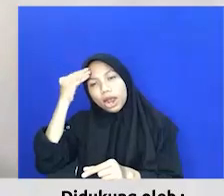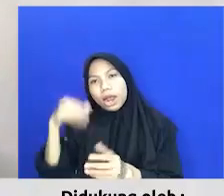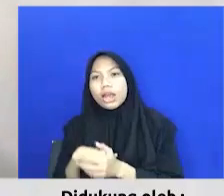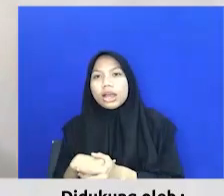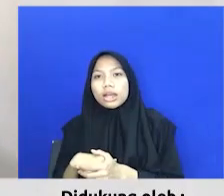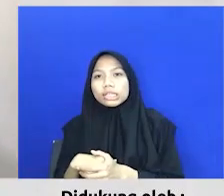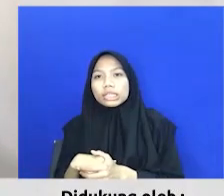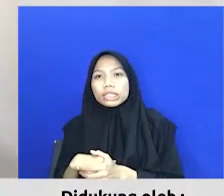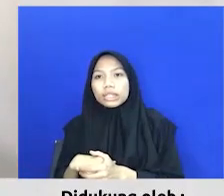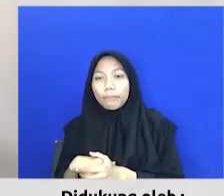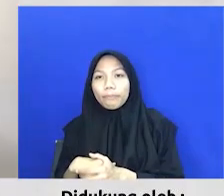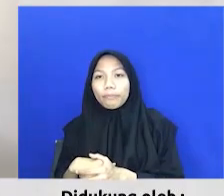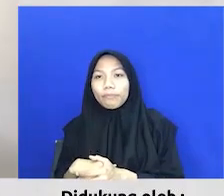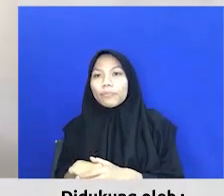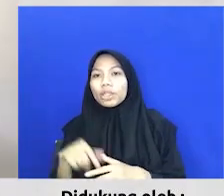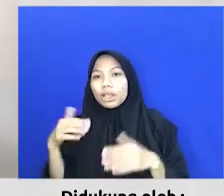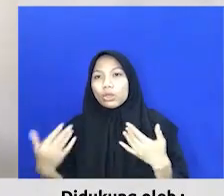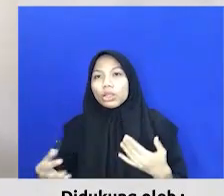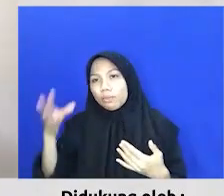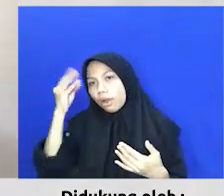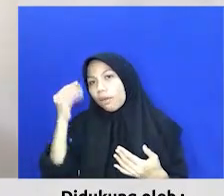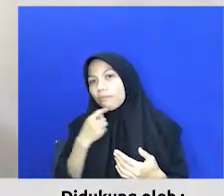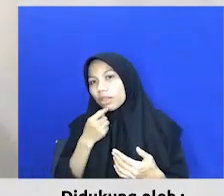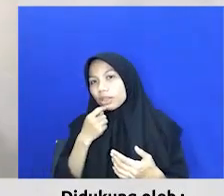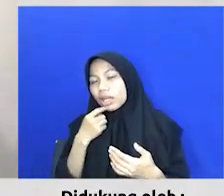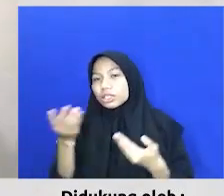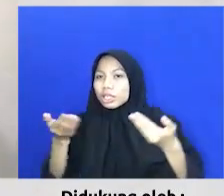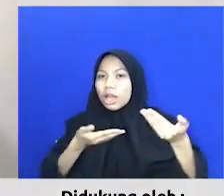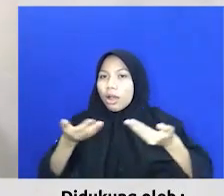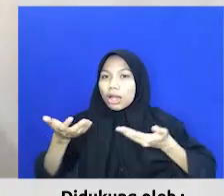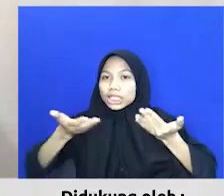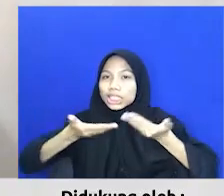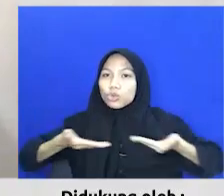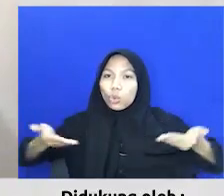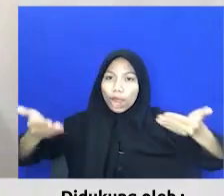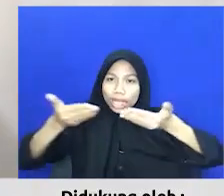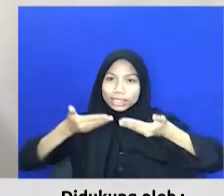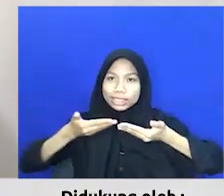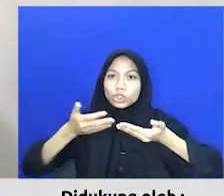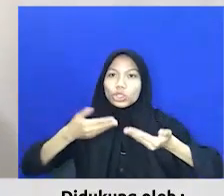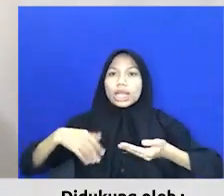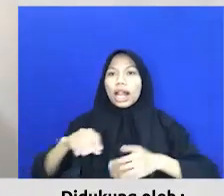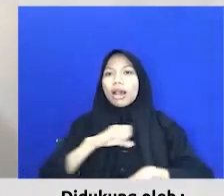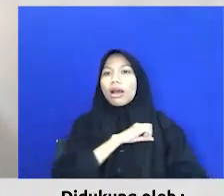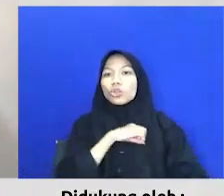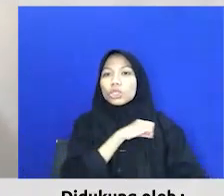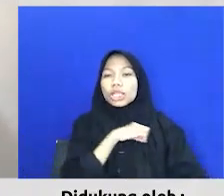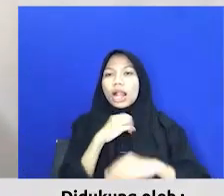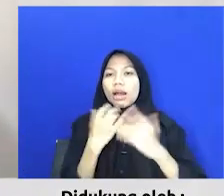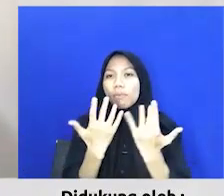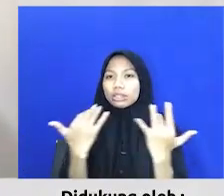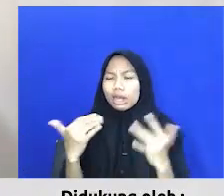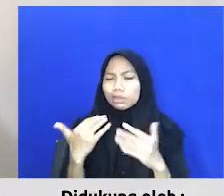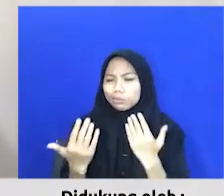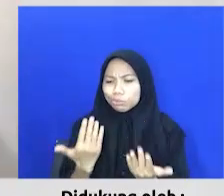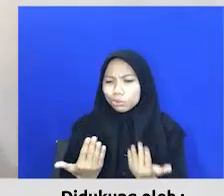gitu. Jadi itu mungkin modal awal yang sangat penting gitu. Kemudian kan ya kita tahu bahwa Pak Usmar Ismail mendapat kesempatan belajar